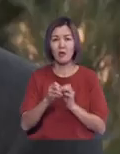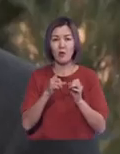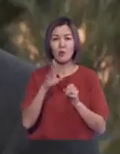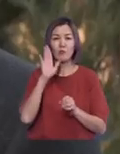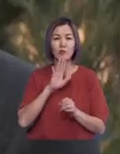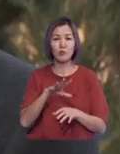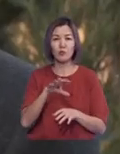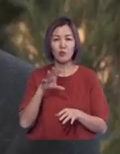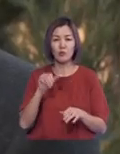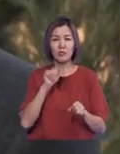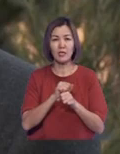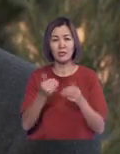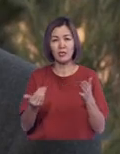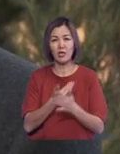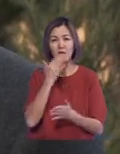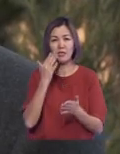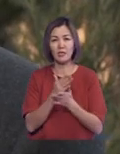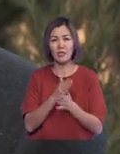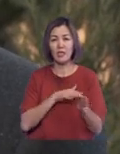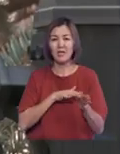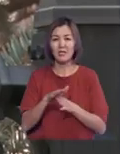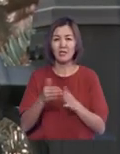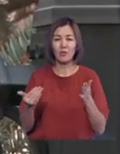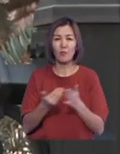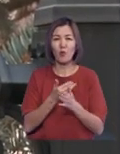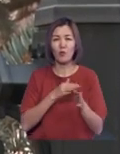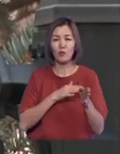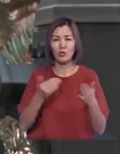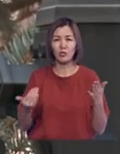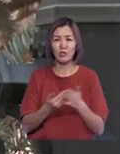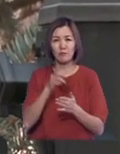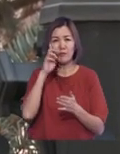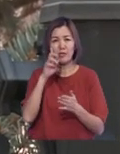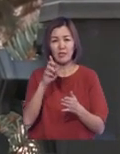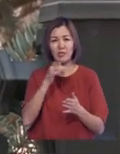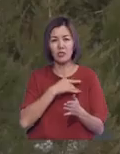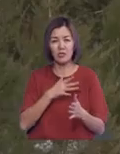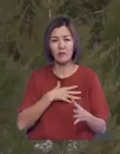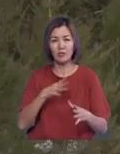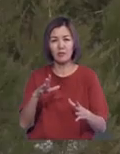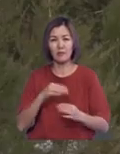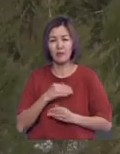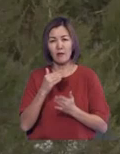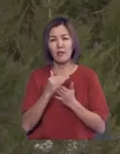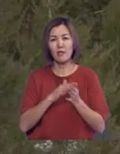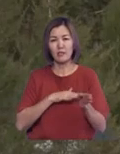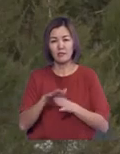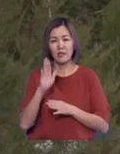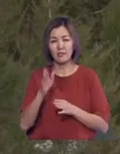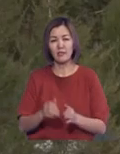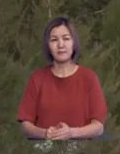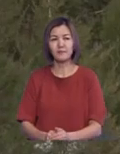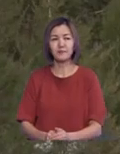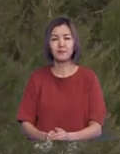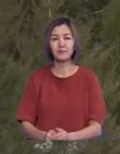сорғы станциясы жаңғыртылмақ. Ал нысанды толық жаңалау мемлекеттік және жекеменшік әріптестік бағдарламасы негізінде іске асады.